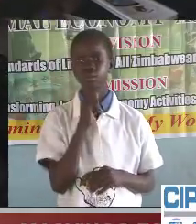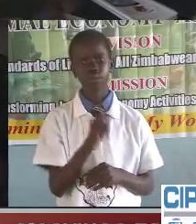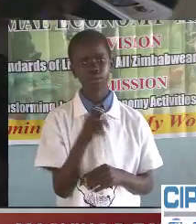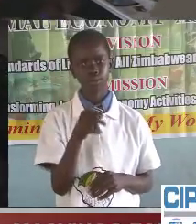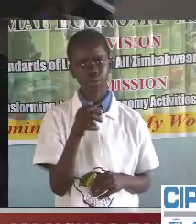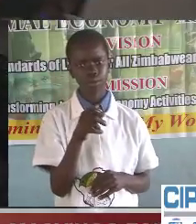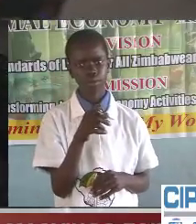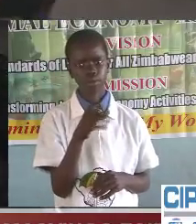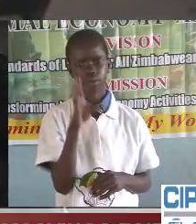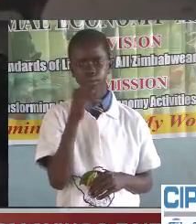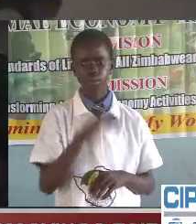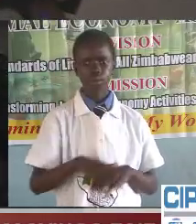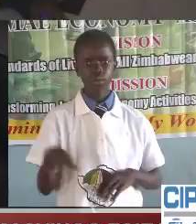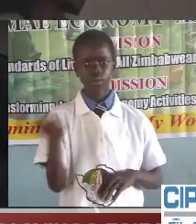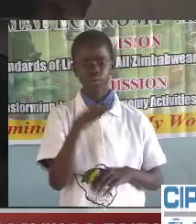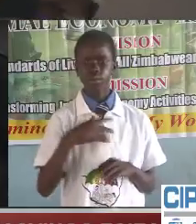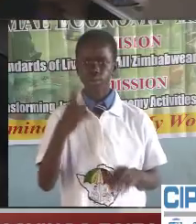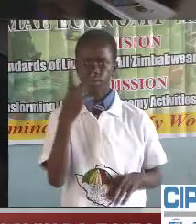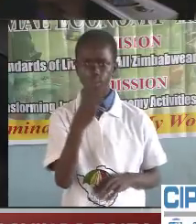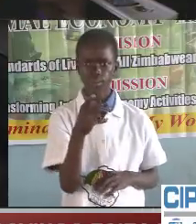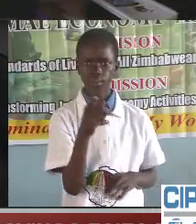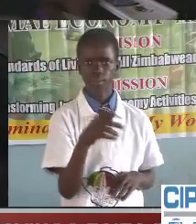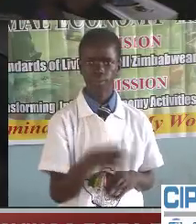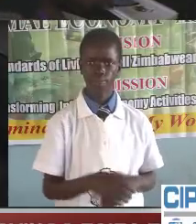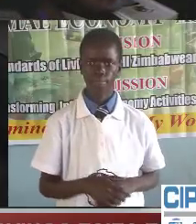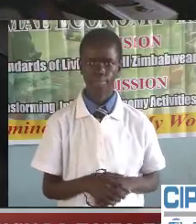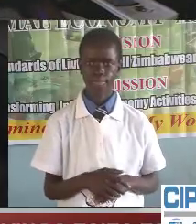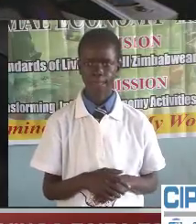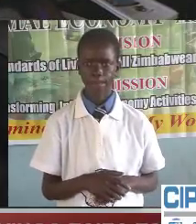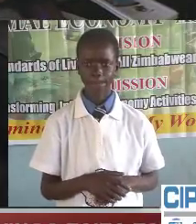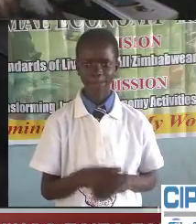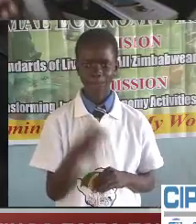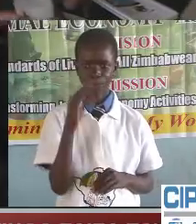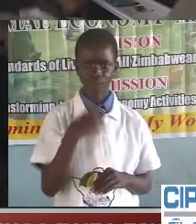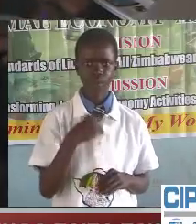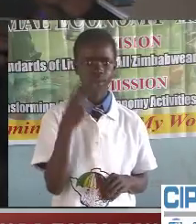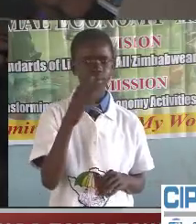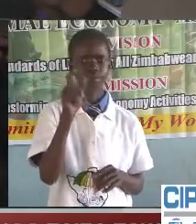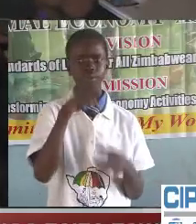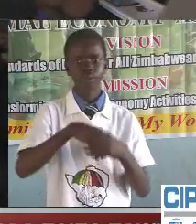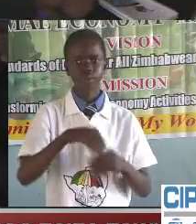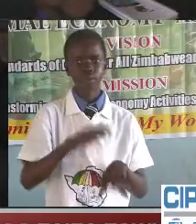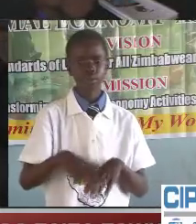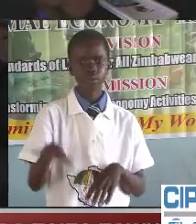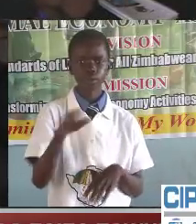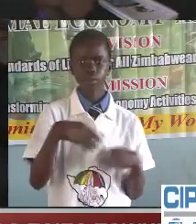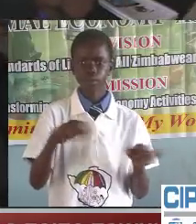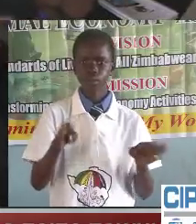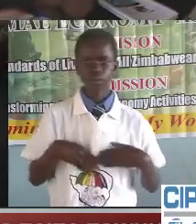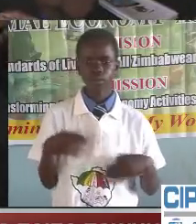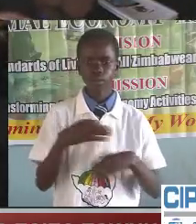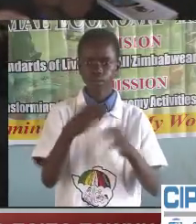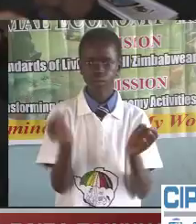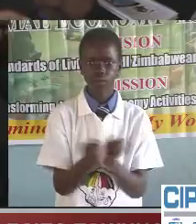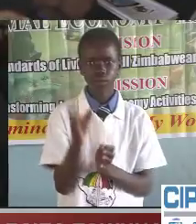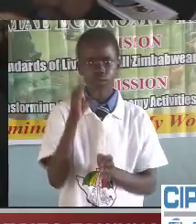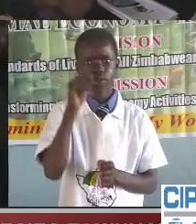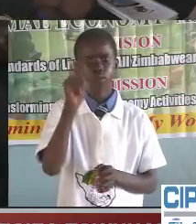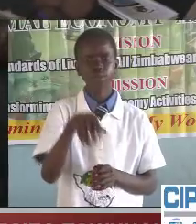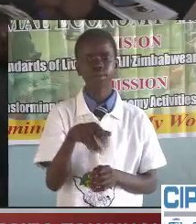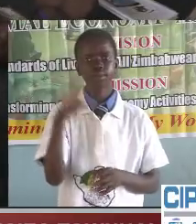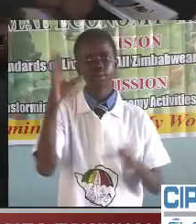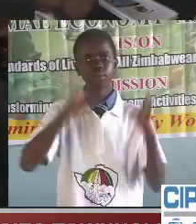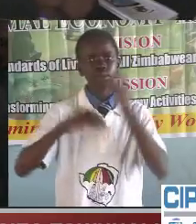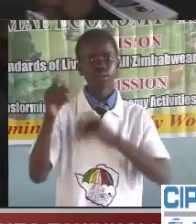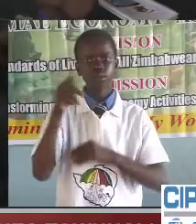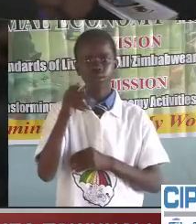zvokwadi kana takatarisa service yatakapuwa is poor service. Mvura, nyaya